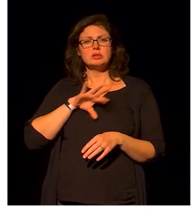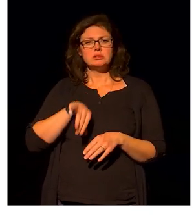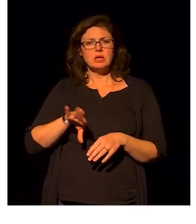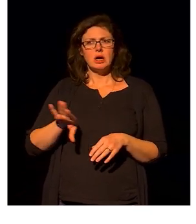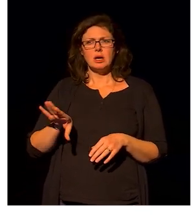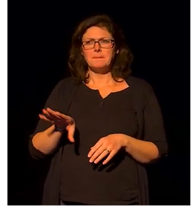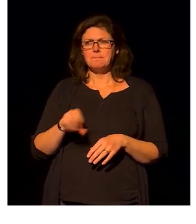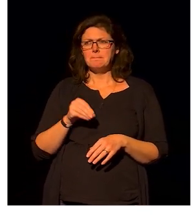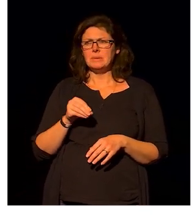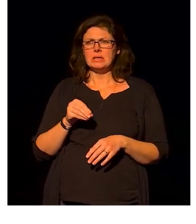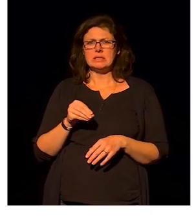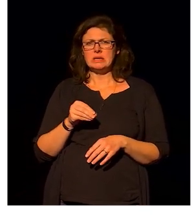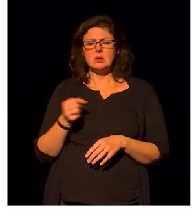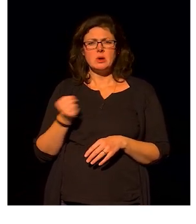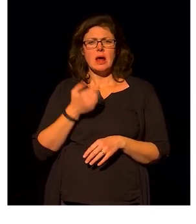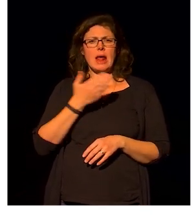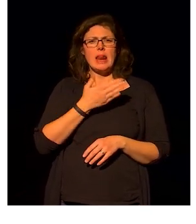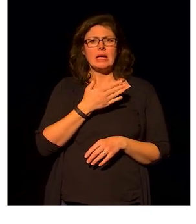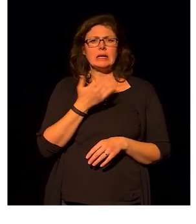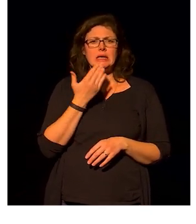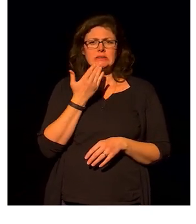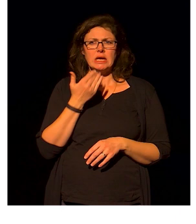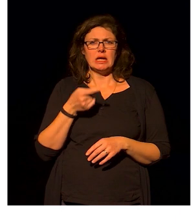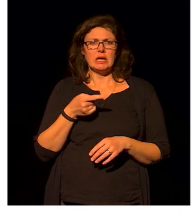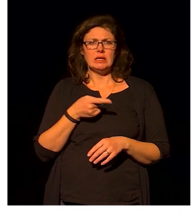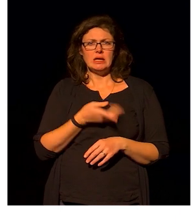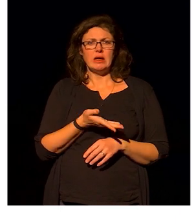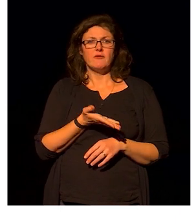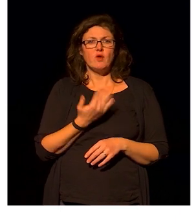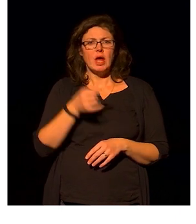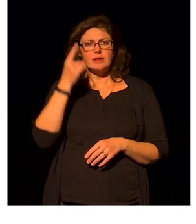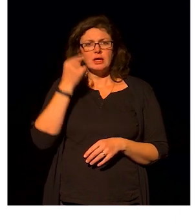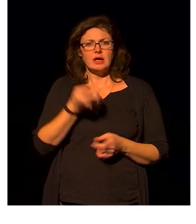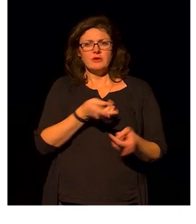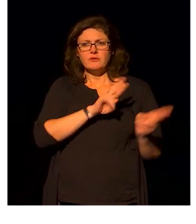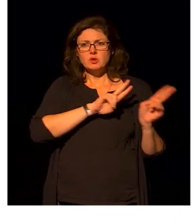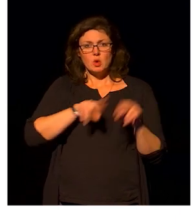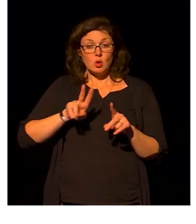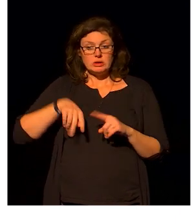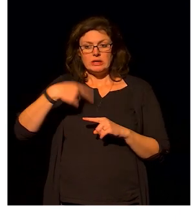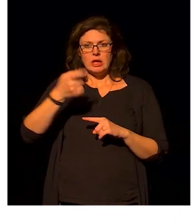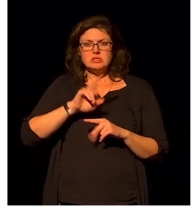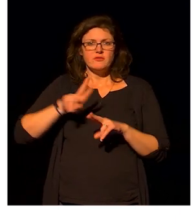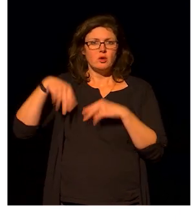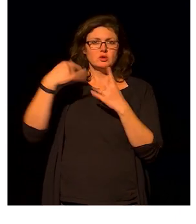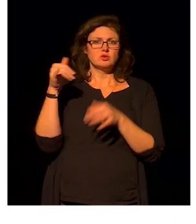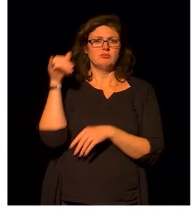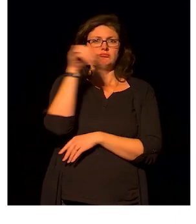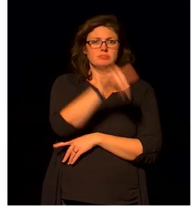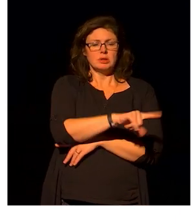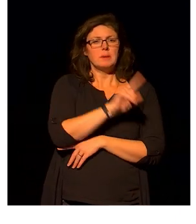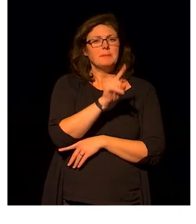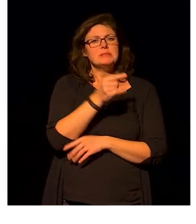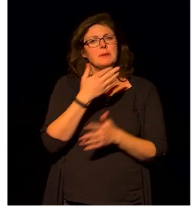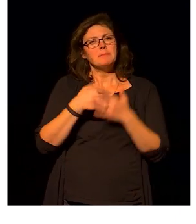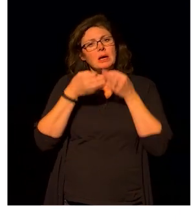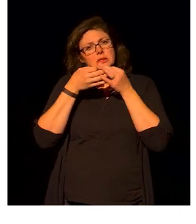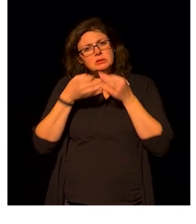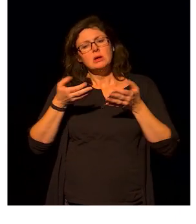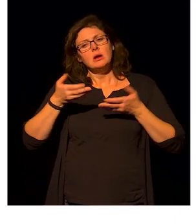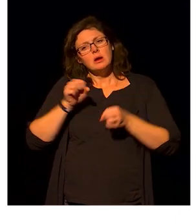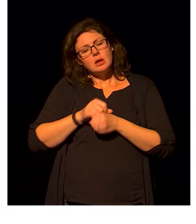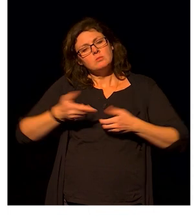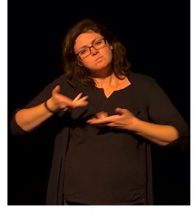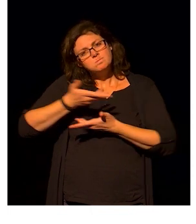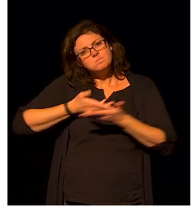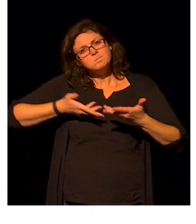mit einem linken Israeli, der gerade aus Tel Aviv kam und glaube auch nächste Woche wieder hinfliegt, ein bisschen ausführlicher zu reden.